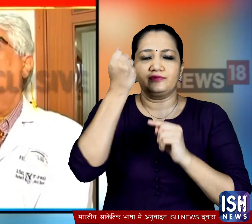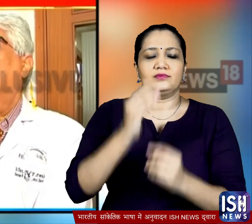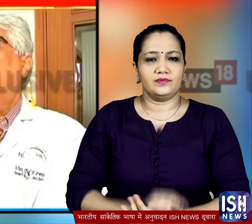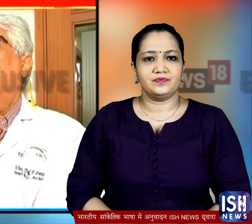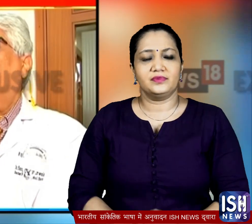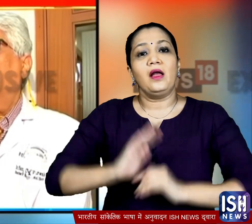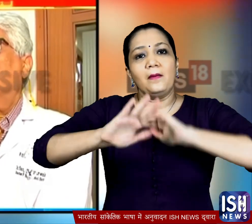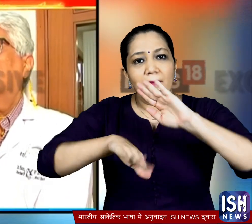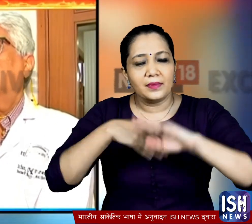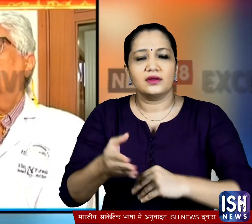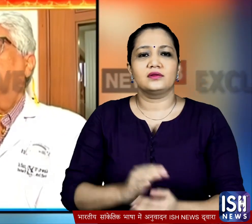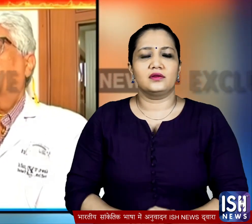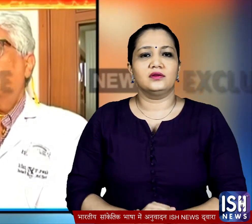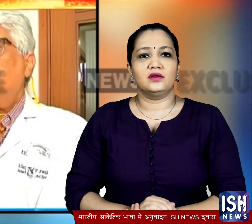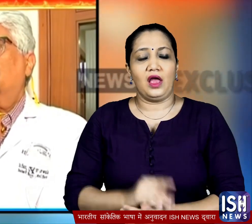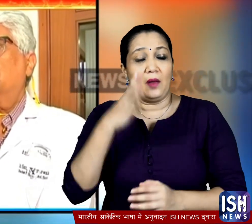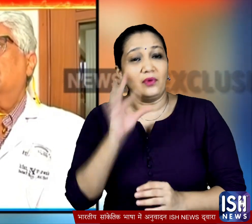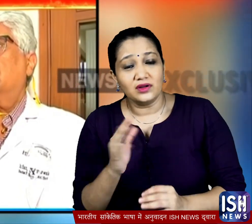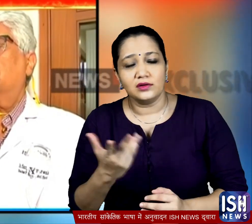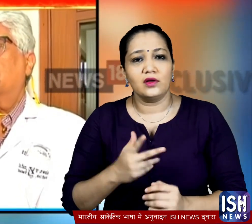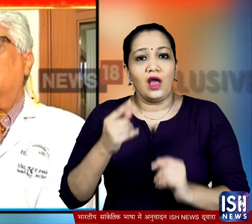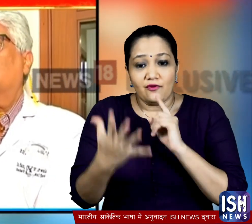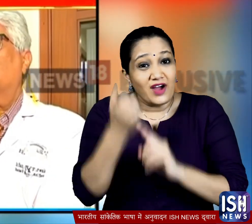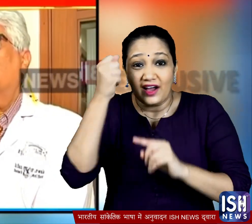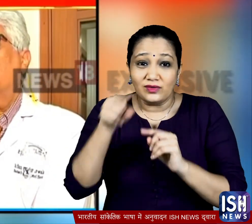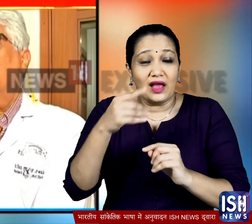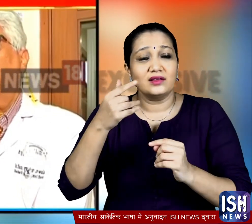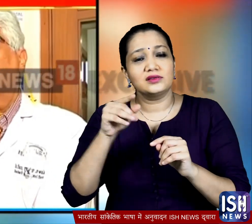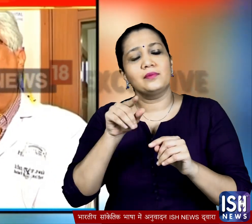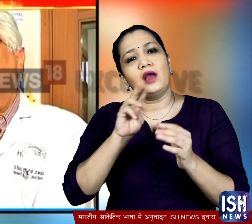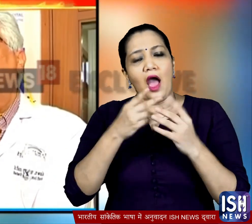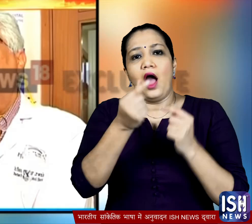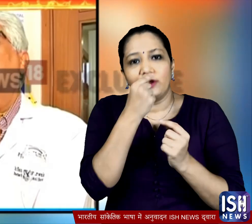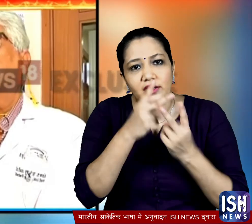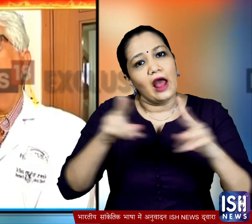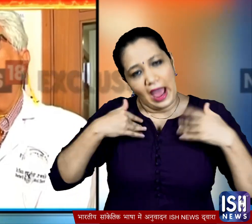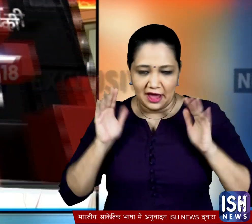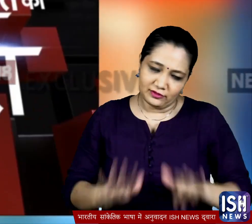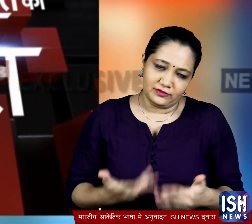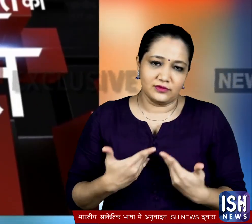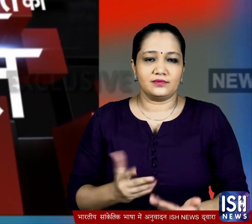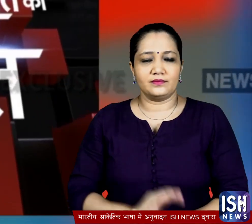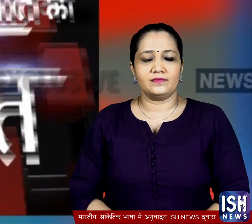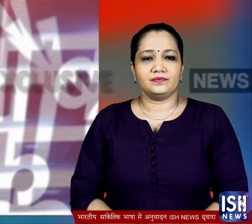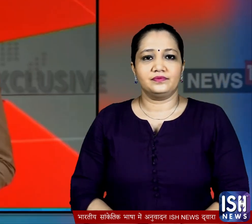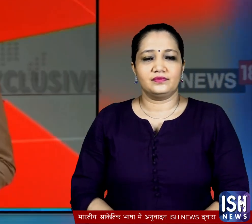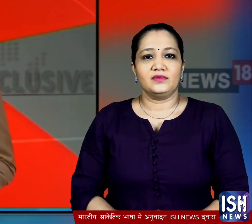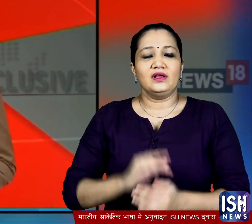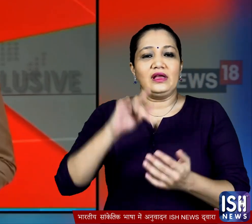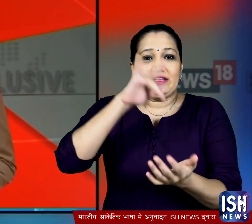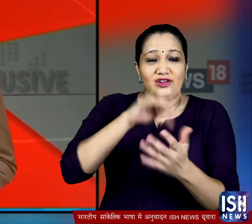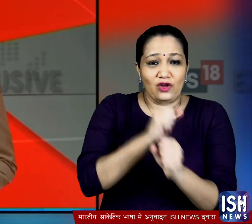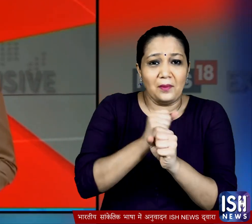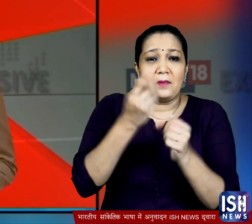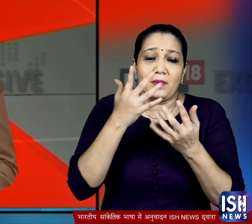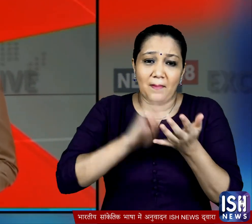है और फिर खासियत तो ये है कि एक बार डायग्नोसिस हो गया, हमारे पास इसका मेडिकल ट्रीटमेंट है। केंद्रीय मंत्रिमंडल